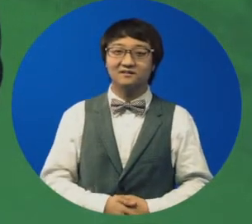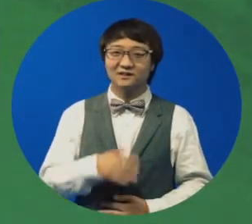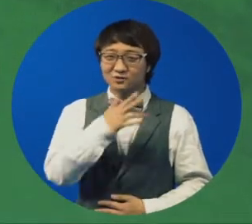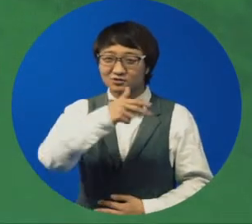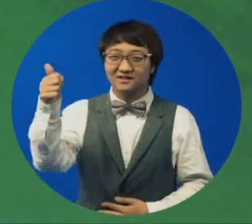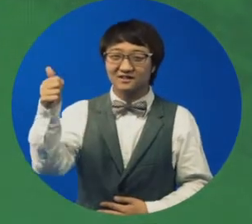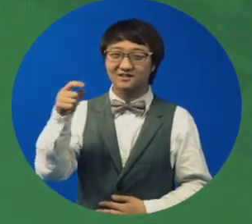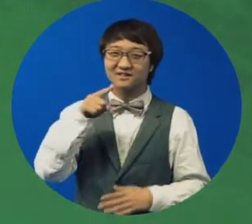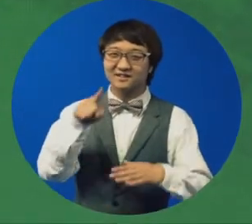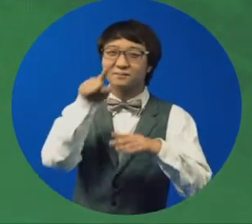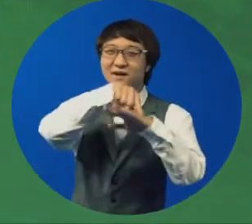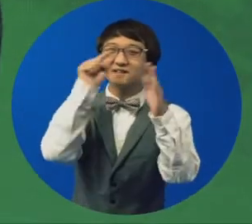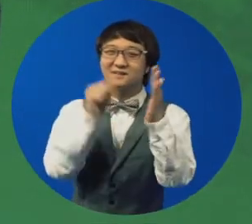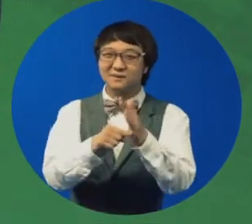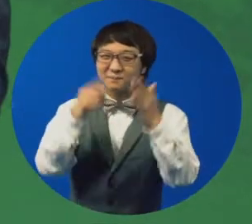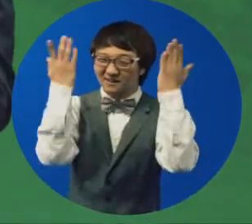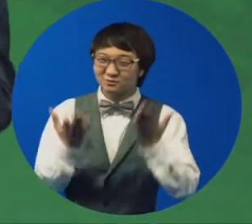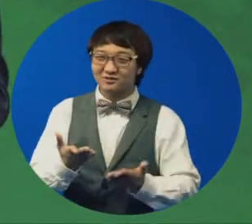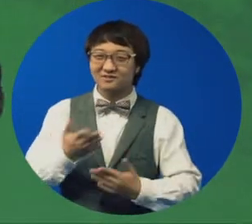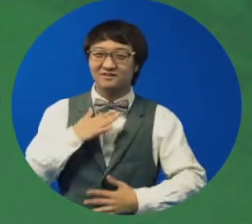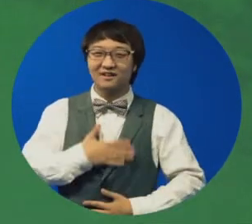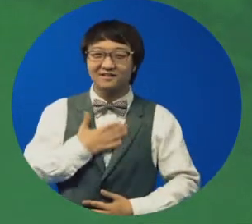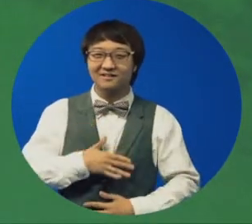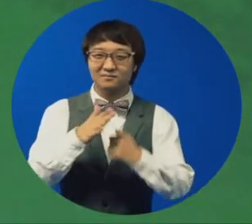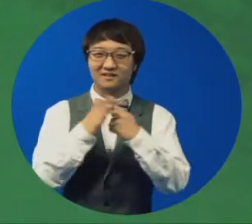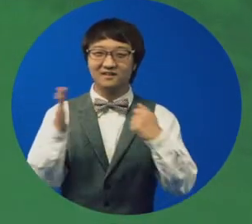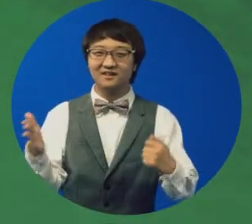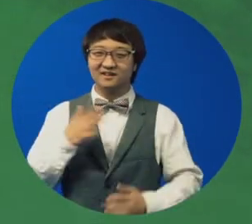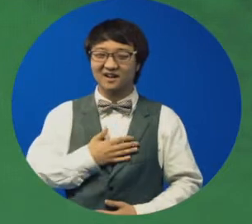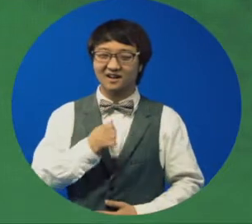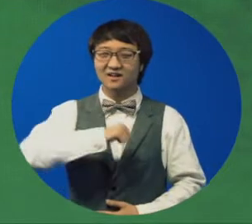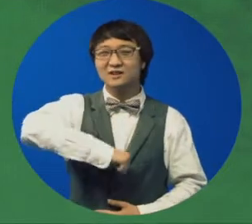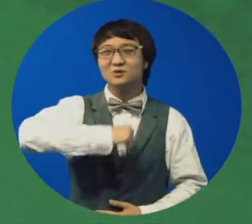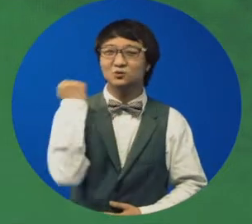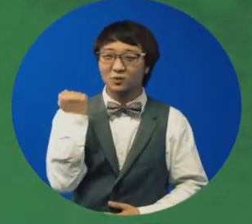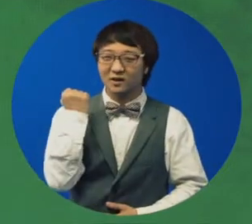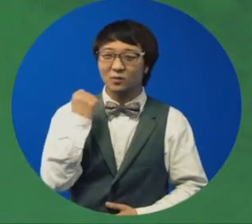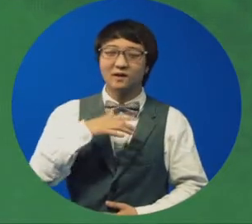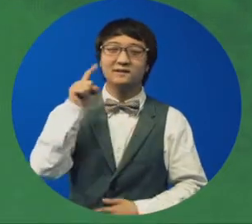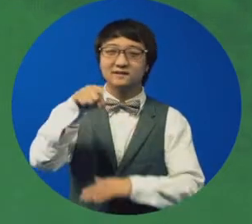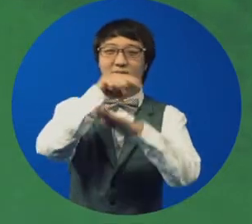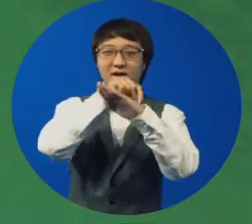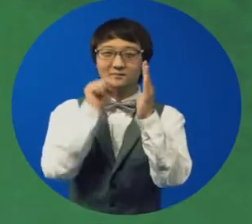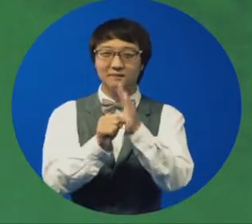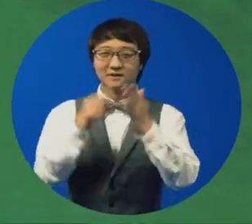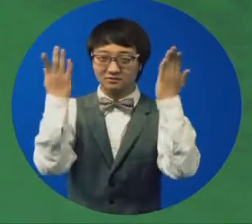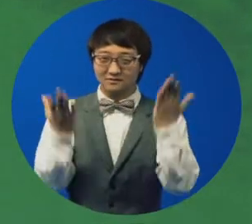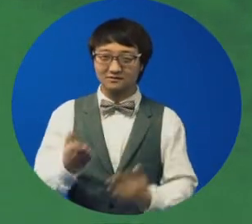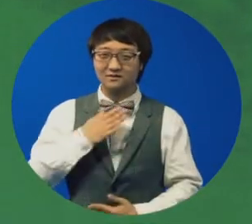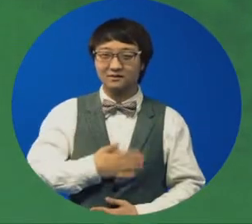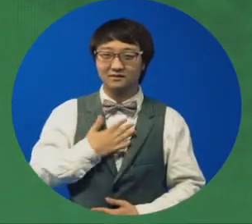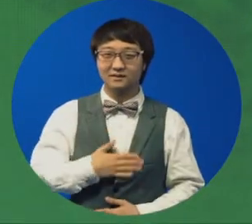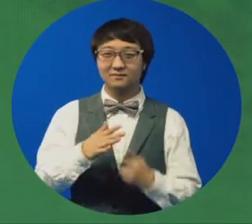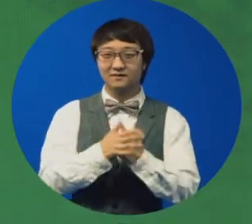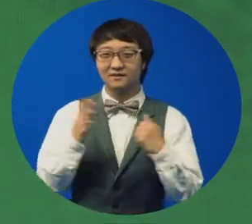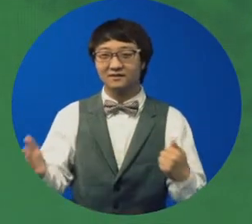주님께서 이 마음을 받으시는 것을 알기 때문에 제가 순종하고 그 마음 받으시는 것 알기 때문에 제가